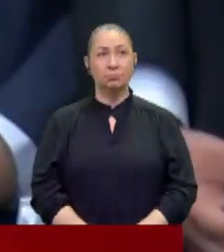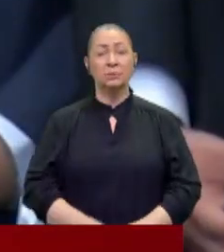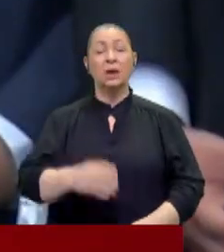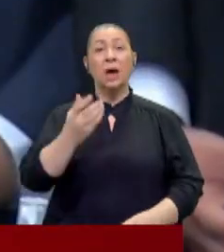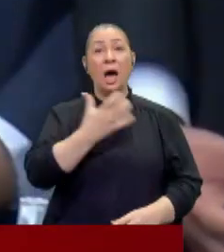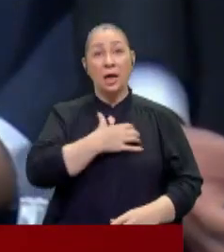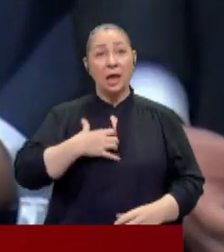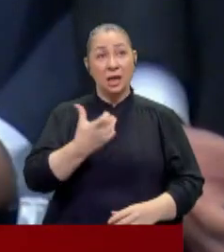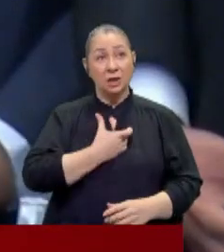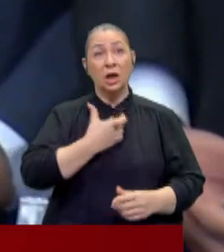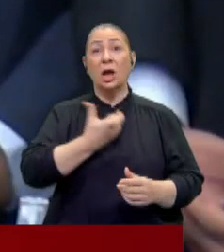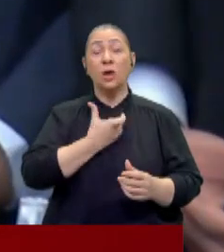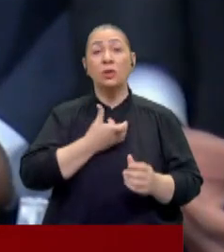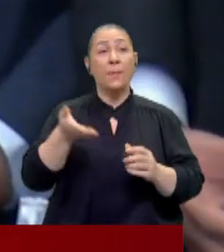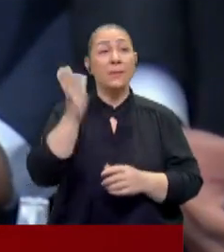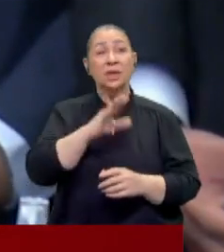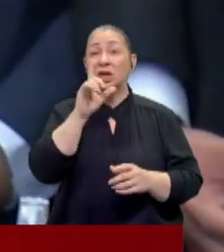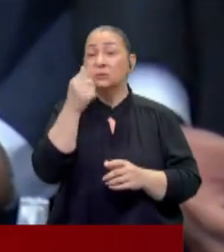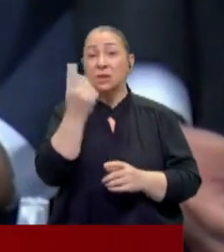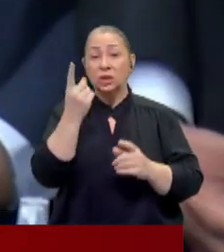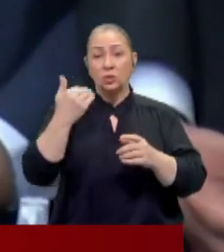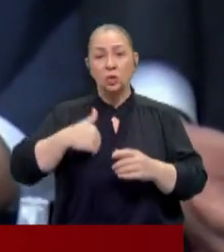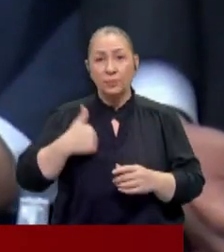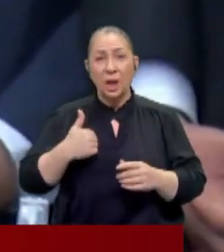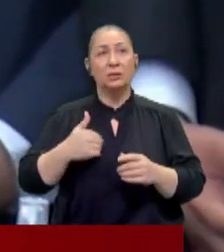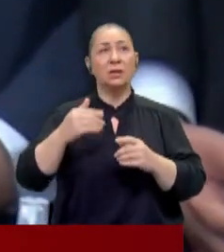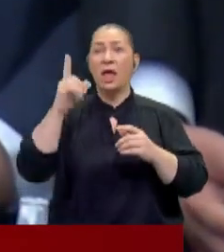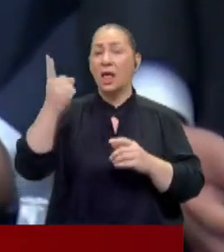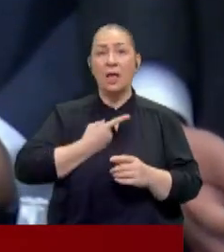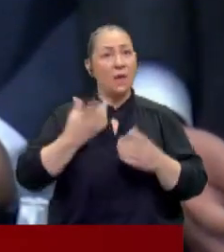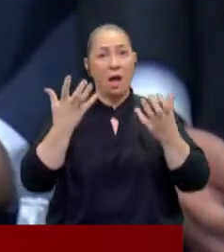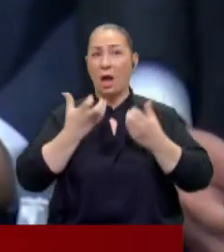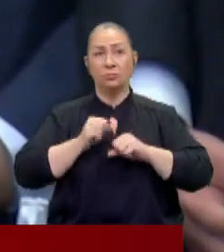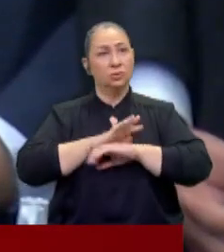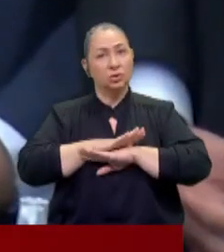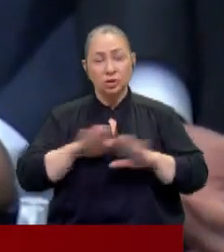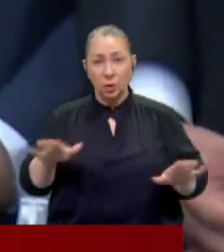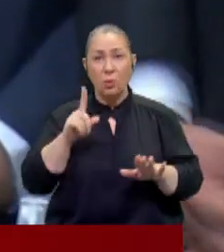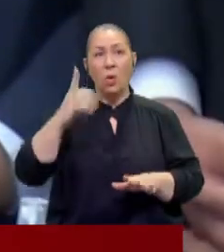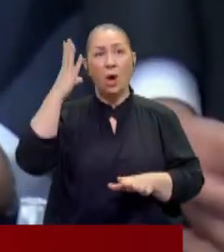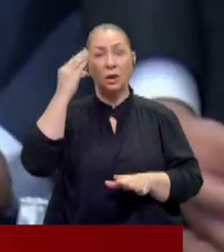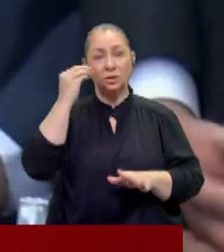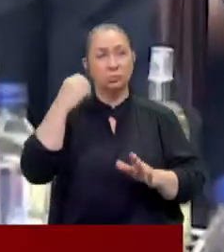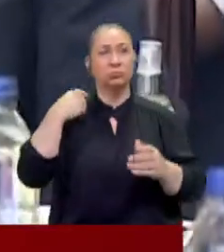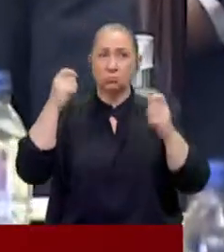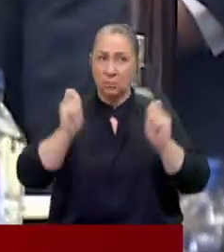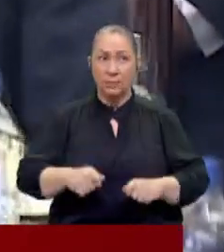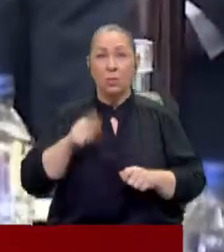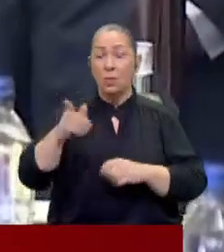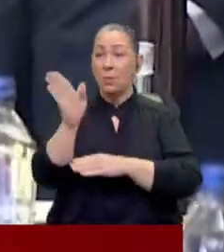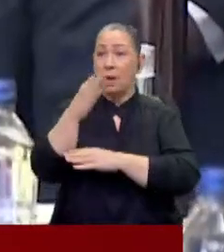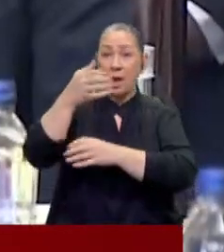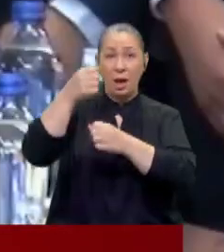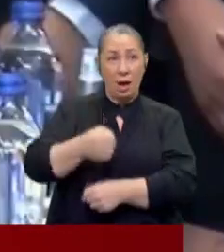Yargının anayasadan, kanundan başka hiçbir yerden, hiçbir kişiden, kurumdan, merciden emir almayacağı hususundaki bu anlayışı ortaya koyduk. Bu bayrağı